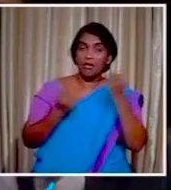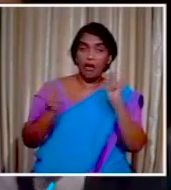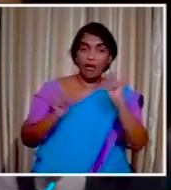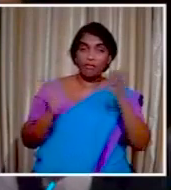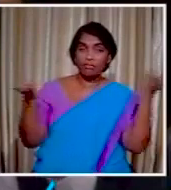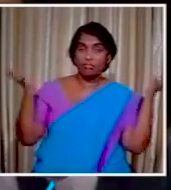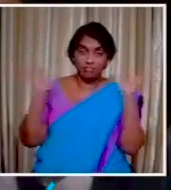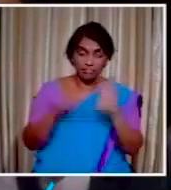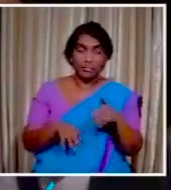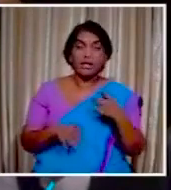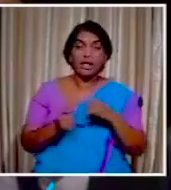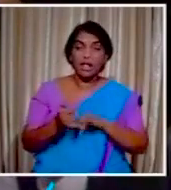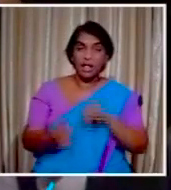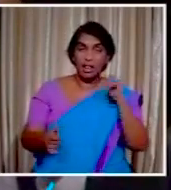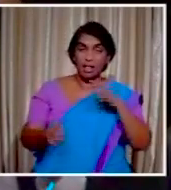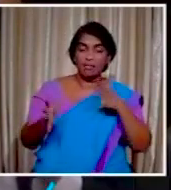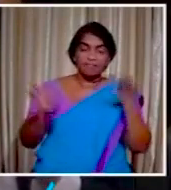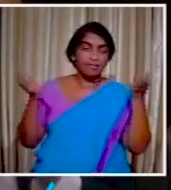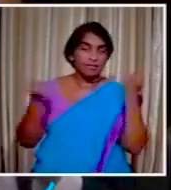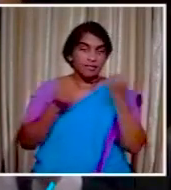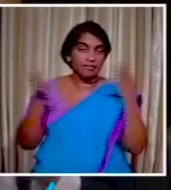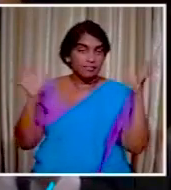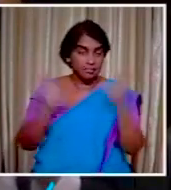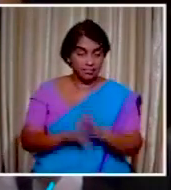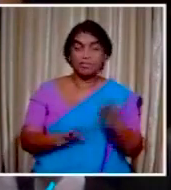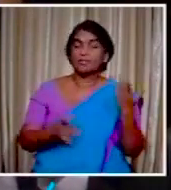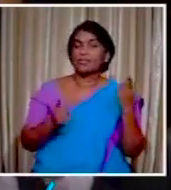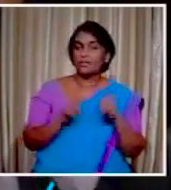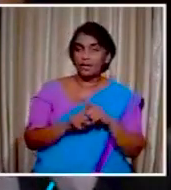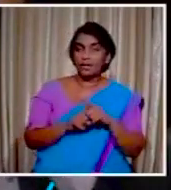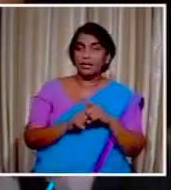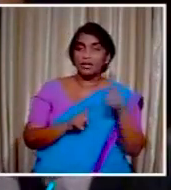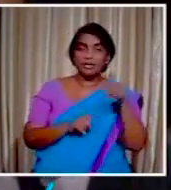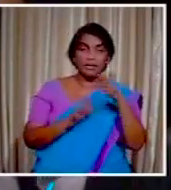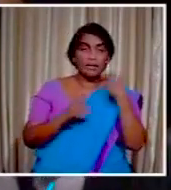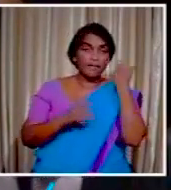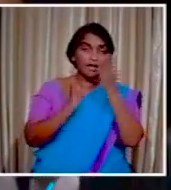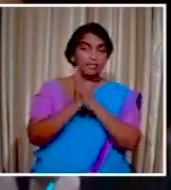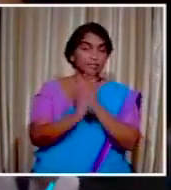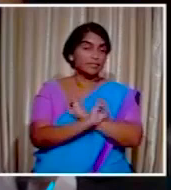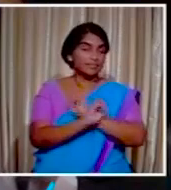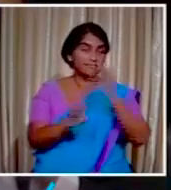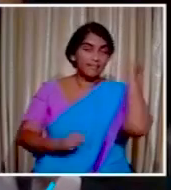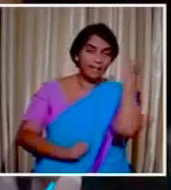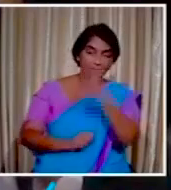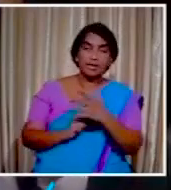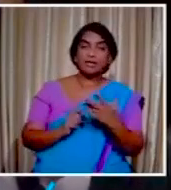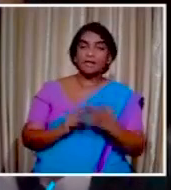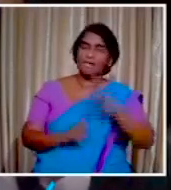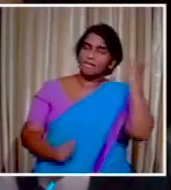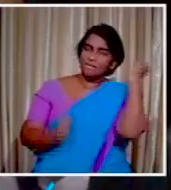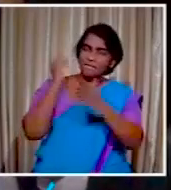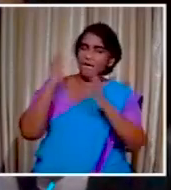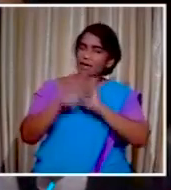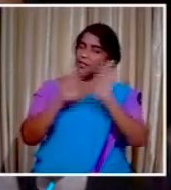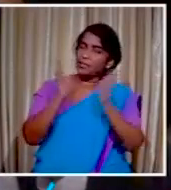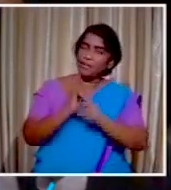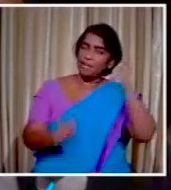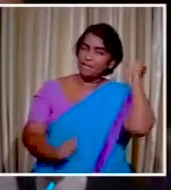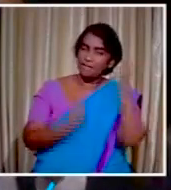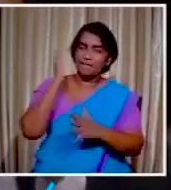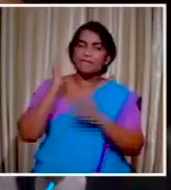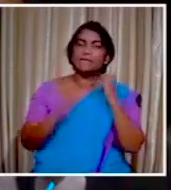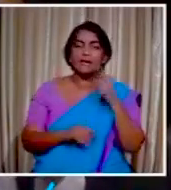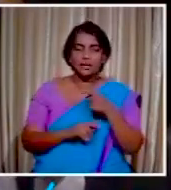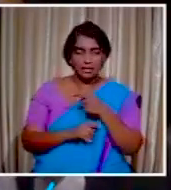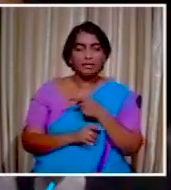කරලා අපේ ලේකම්වරු කොට කරලා අපිට සමාජ මාධ්‍යෙන් ගහලා අපිට ගහන්න පුළුවන් හැමතැනදීම ප්‍රහාර වලින්